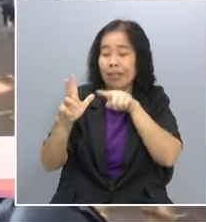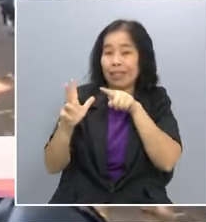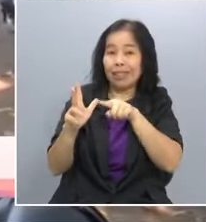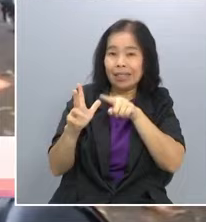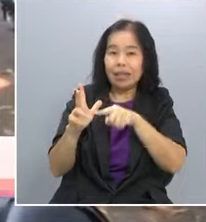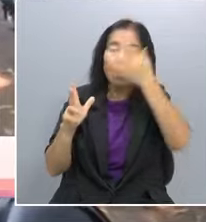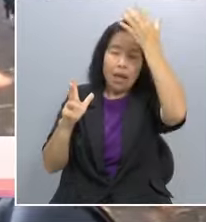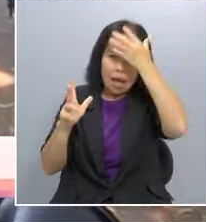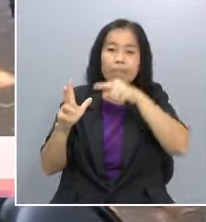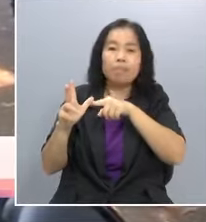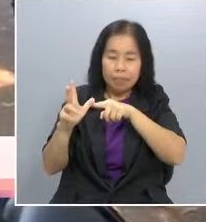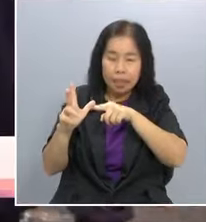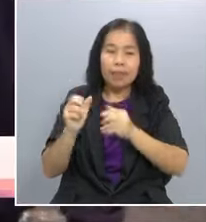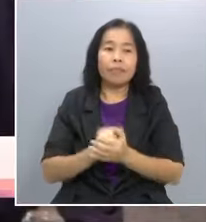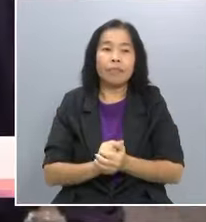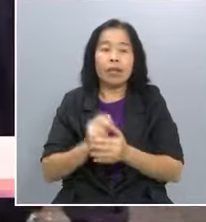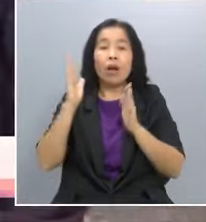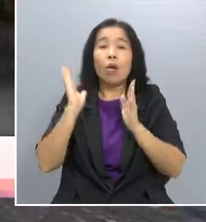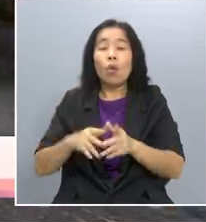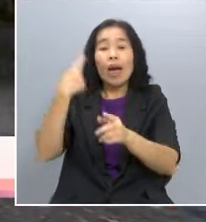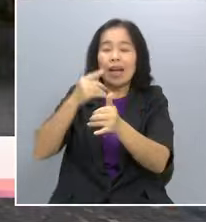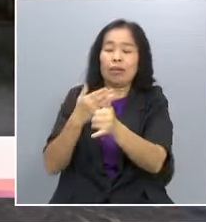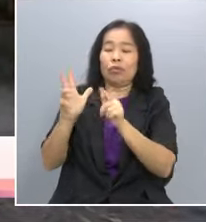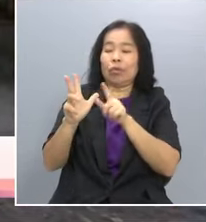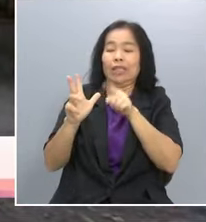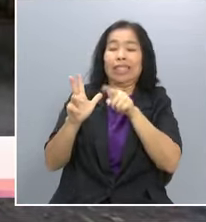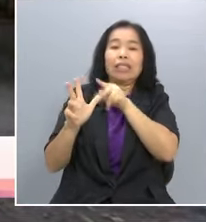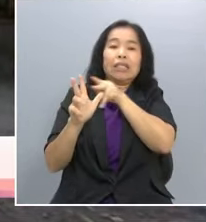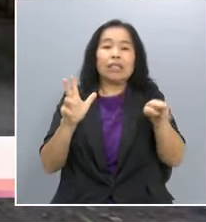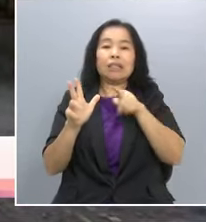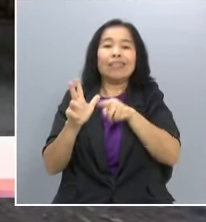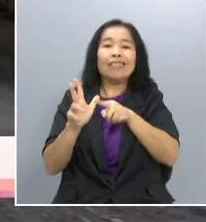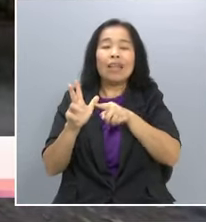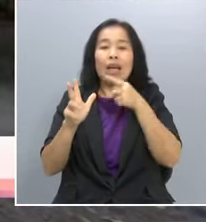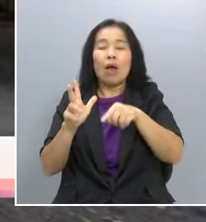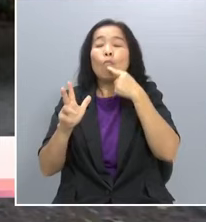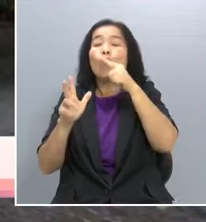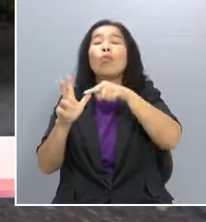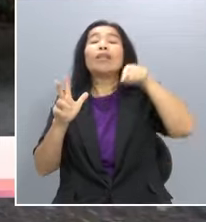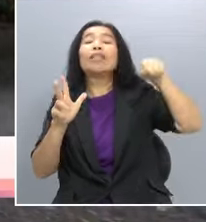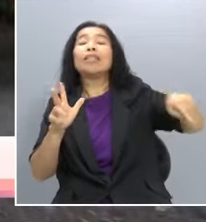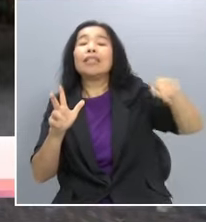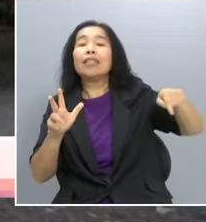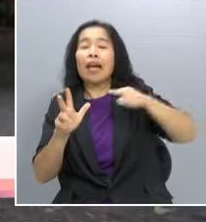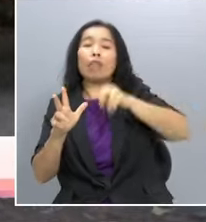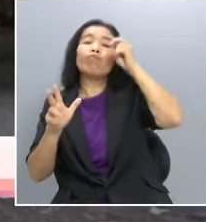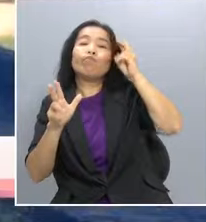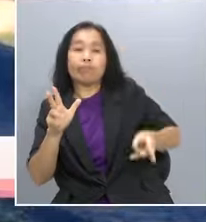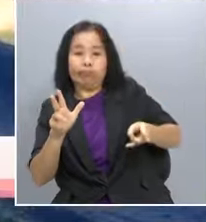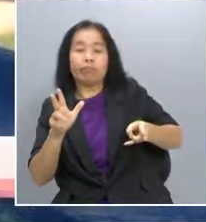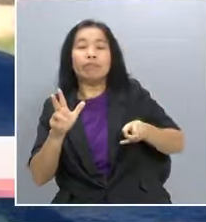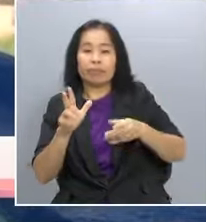สวมหมวกกันน็อกคนที่ยิงก็คือคนที่นั่งซ้อนท้ายแล้วก็ตะโกนว่ากลุ่มนี้แหละกลุ่มนี้แหละหลังจากนั้นก็ชักปืนขึ้น